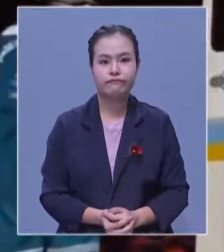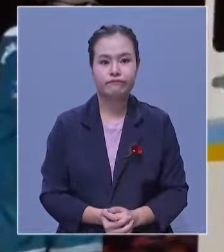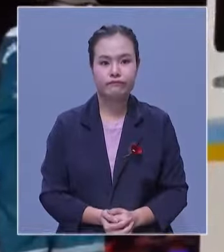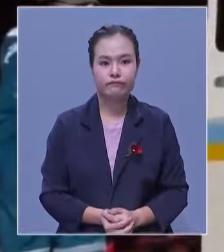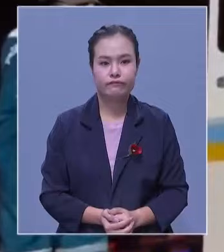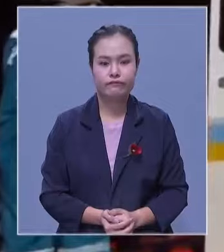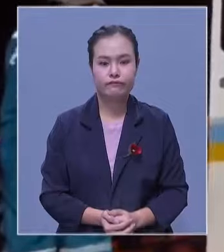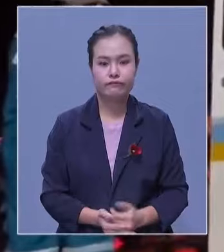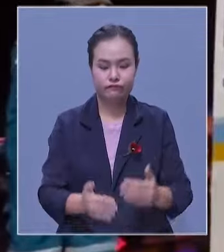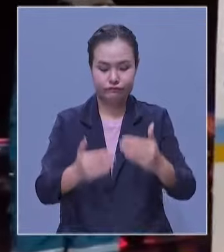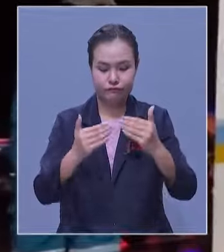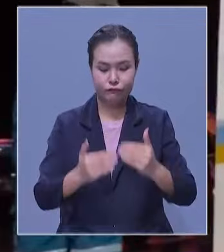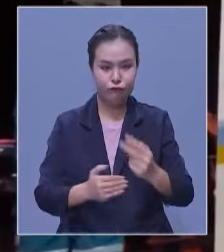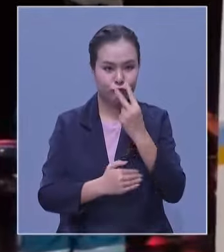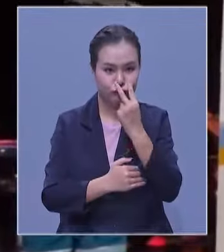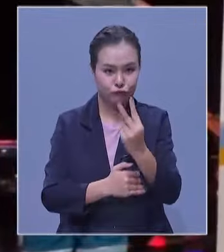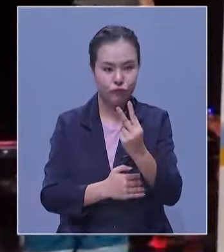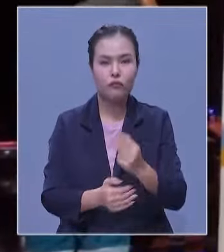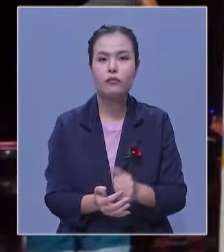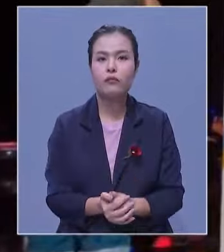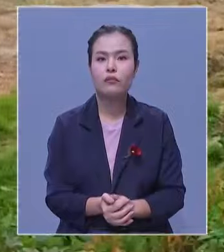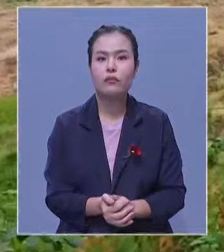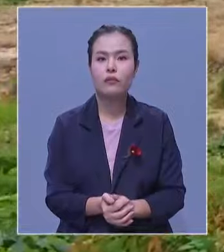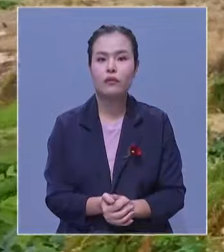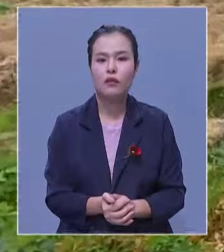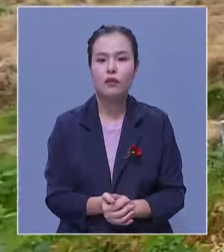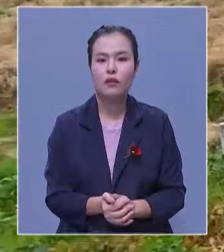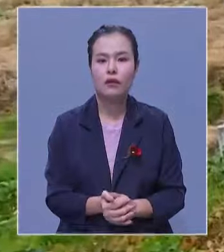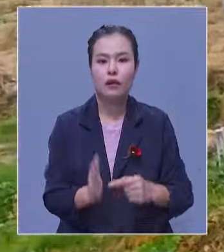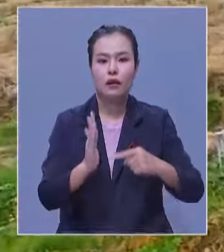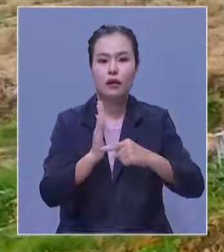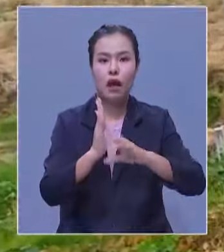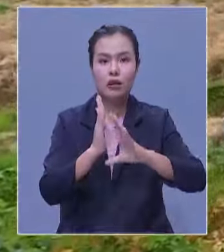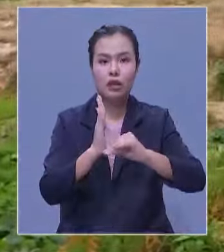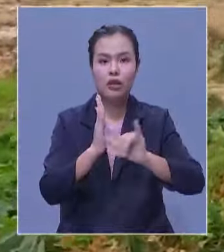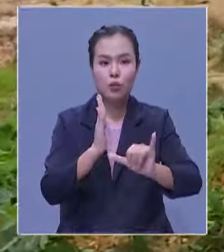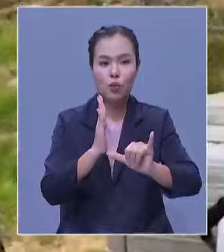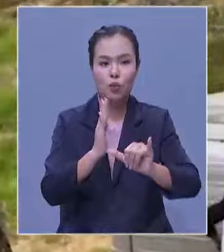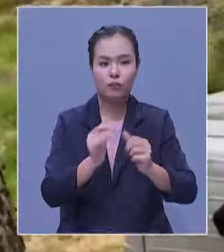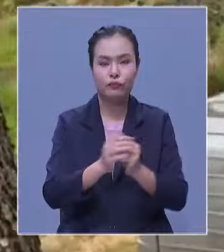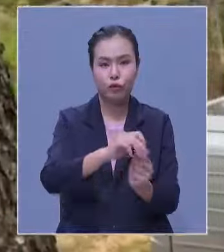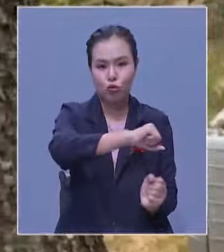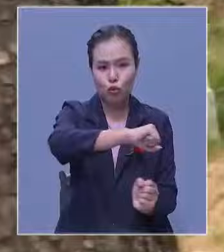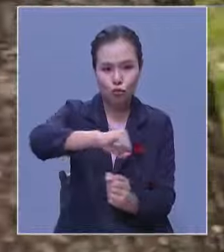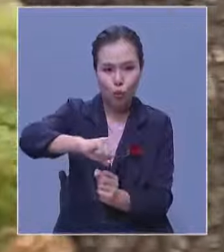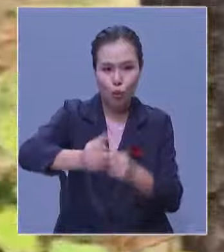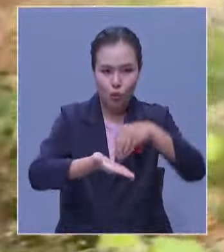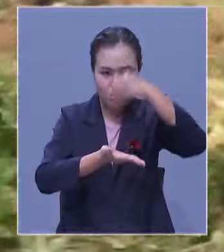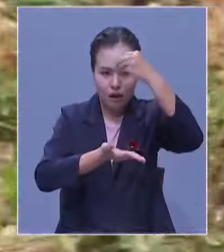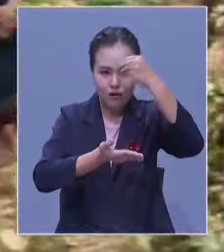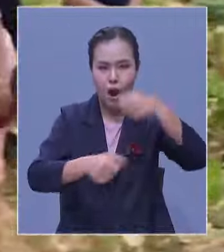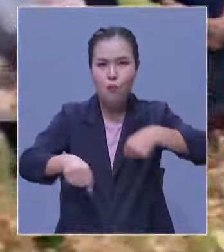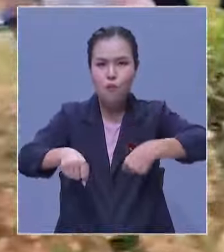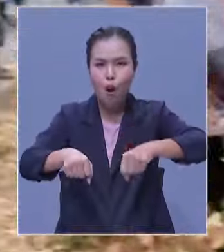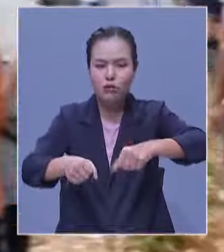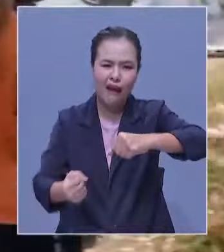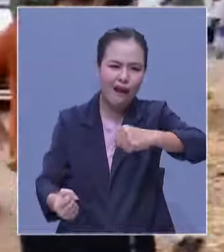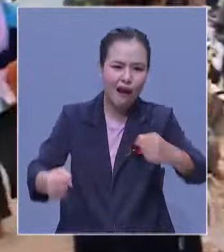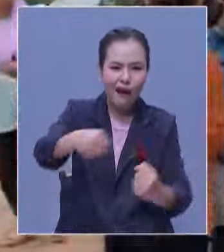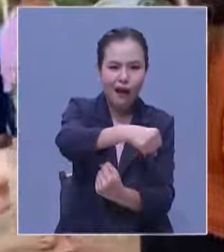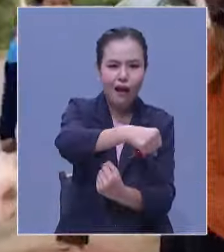ไปดูอีกหนึ่งอุบัติเหตุนะคะเกิดขึ้นที่จังหวัดชัยภูมินะคะเป็นรถตู้รับส่งนักเรียนหักหลบมอเตอร์ไซค์